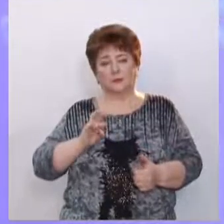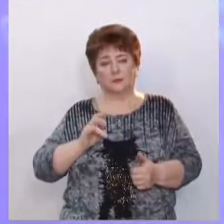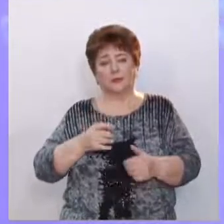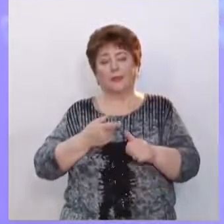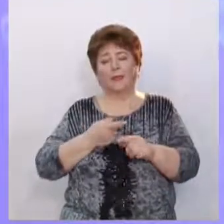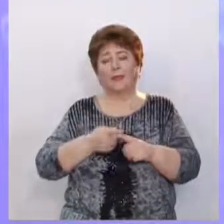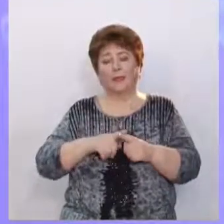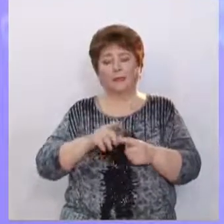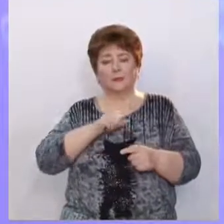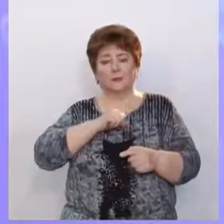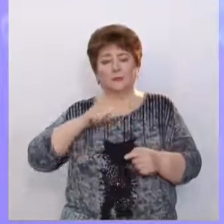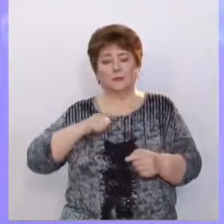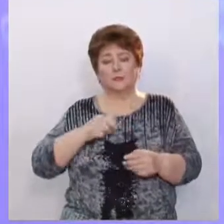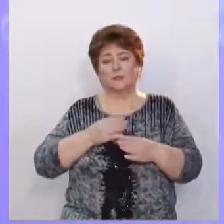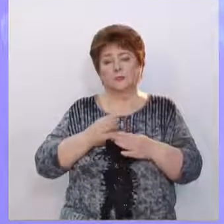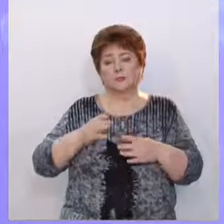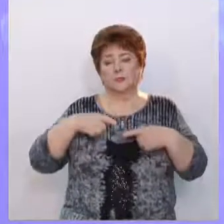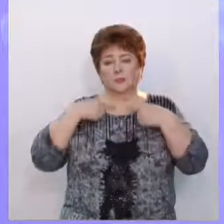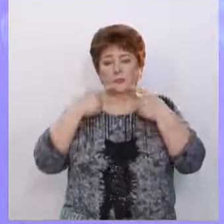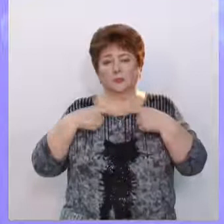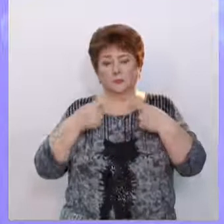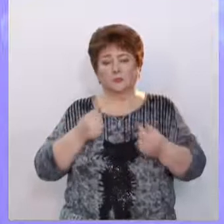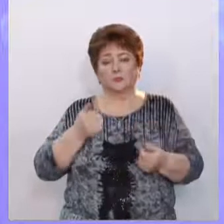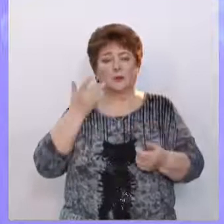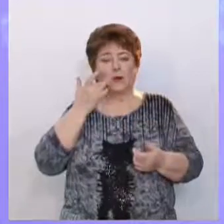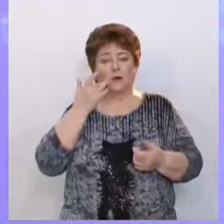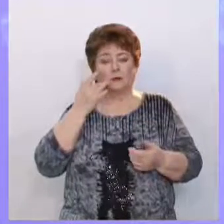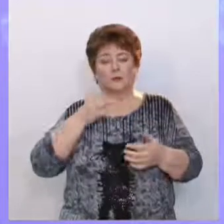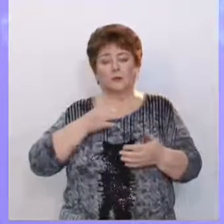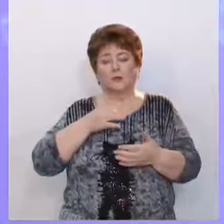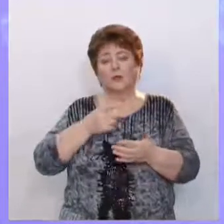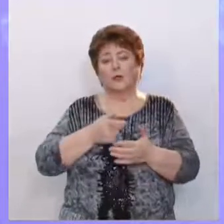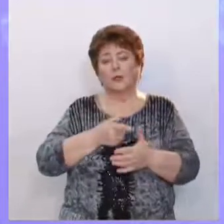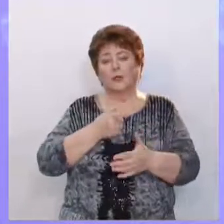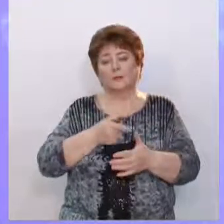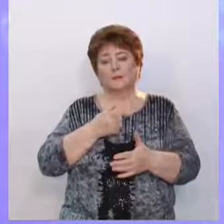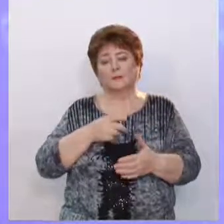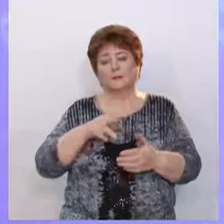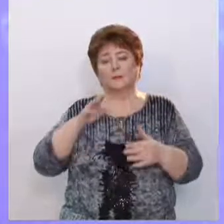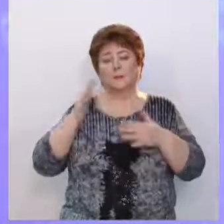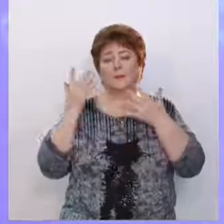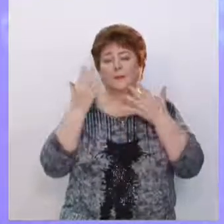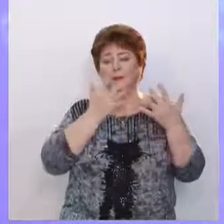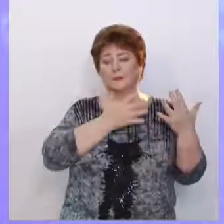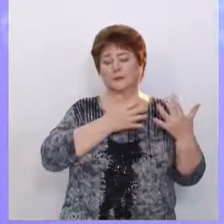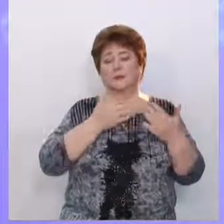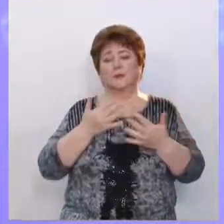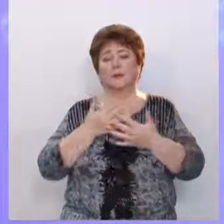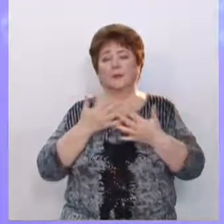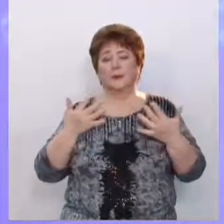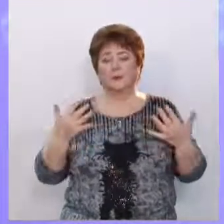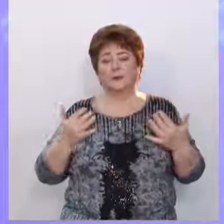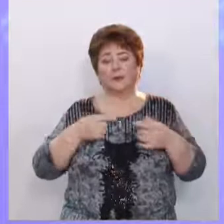это самостоятельная часть речи, которая обозначает признаки предметов